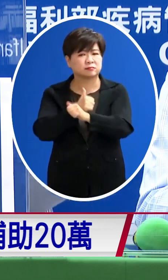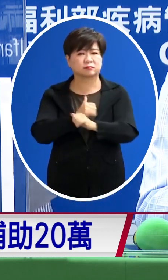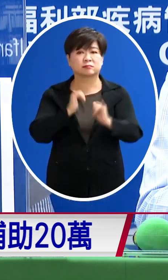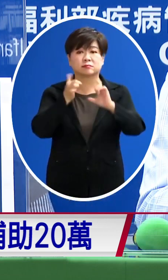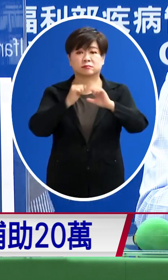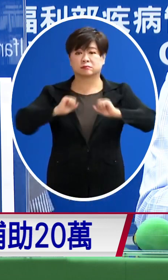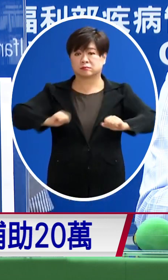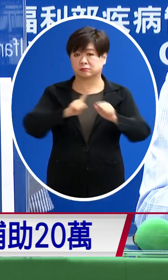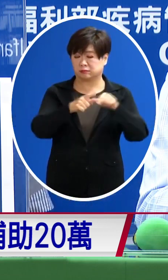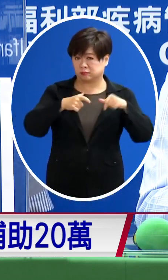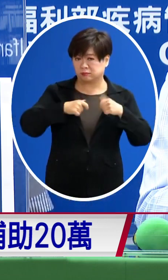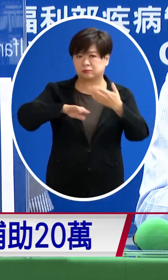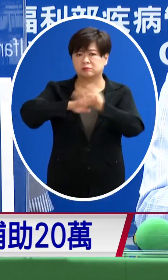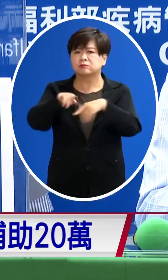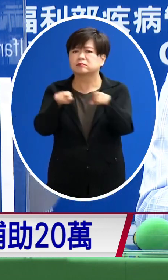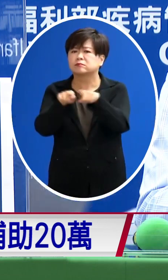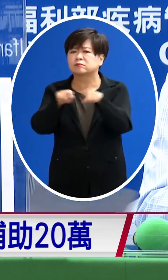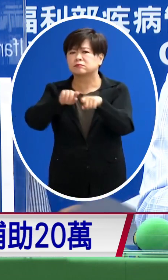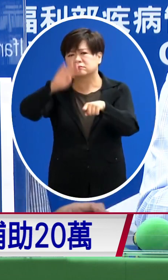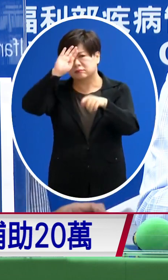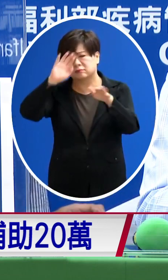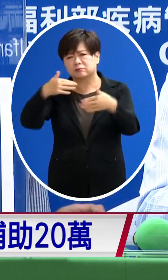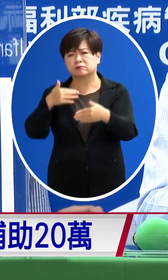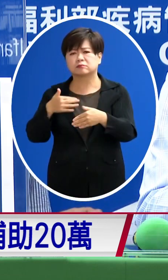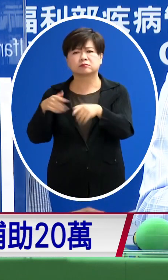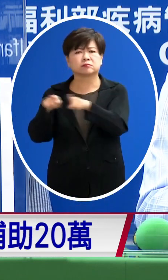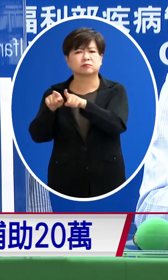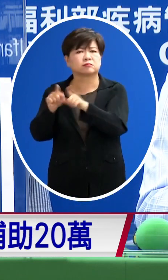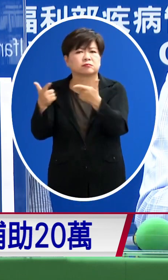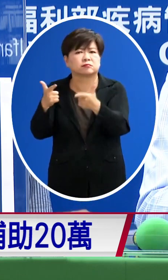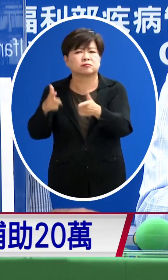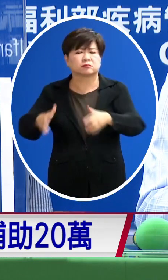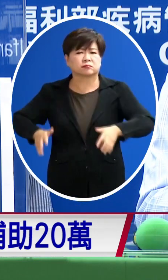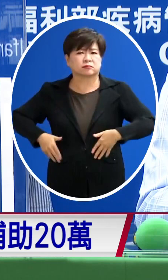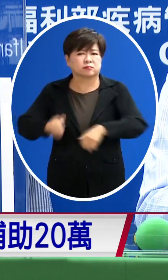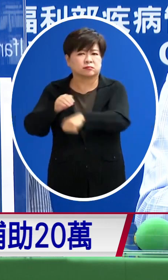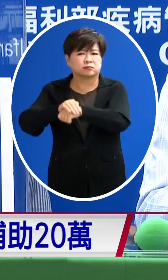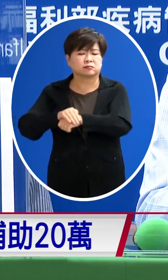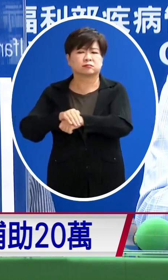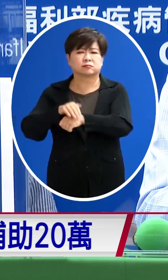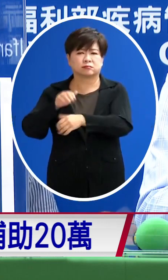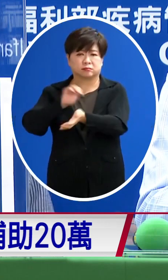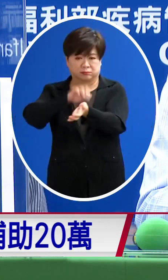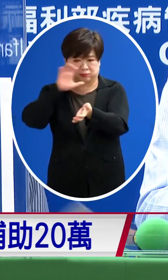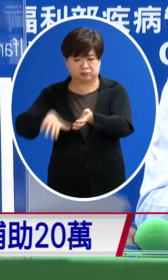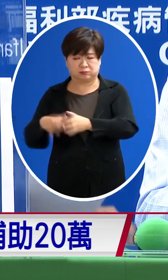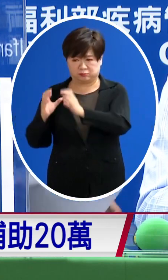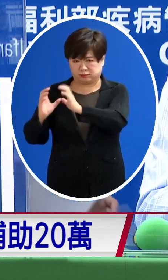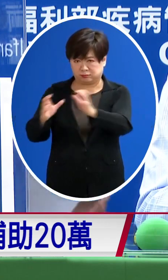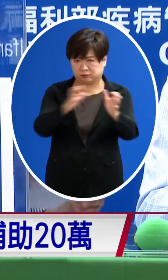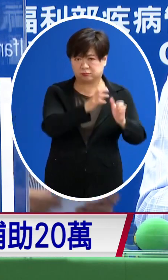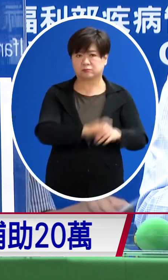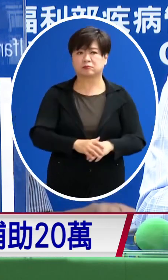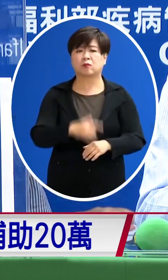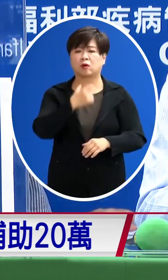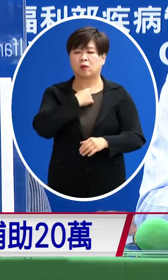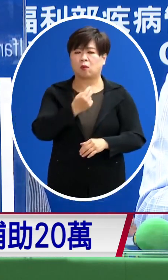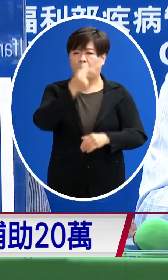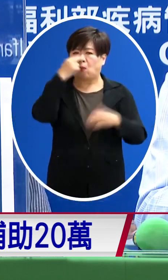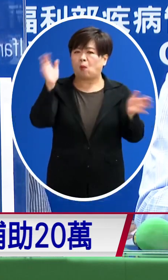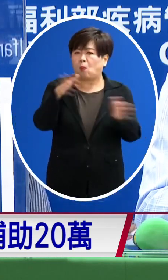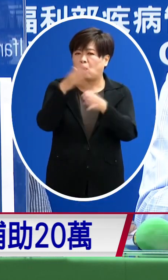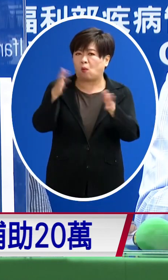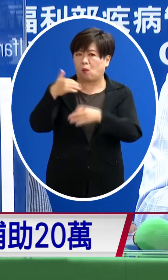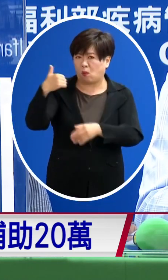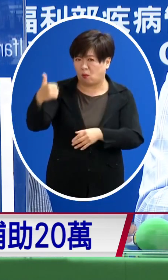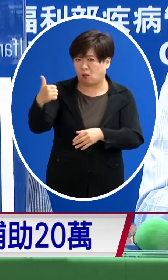其他非重度及急救责任医院的哦设置为主哈。通风良好的场所，相